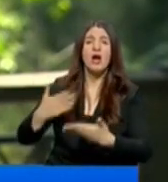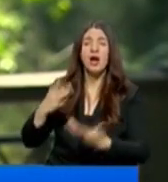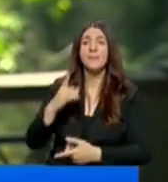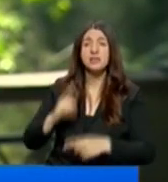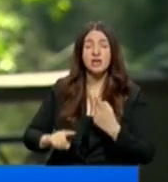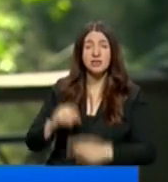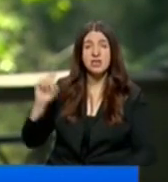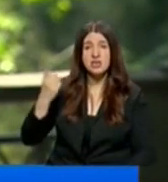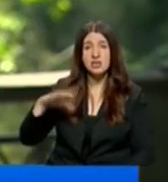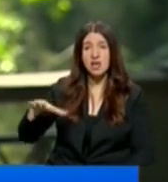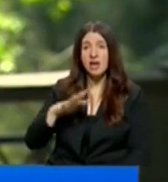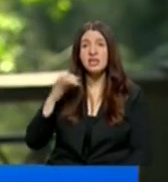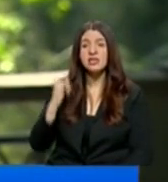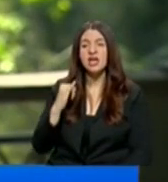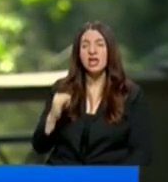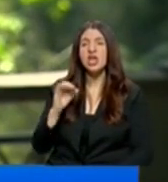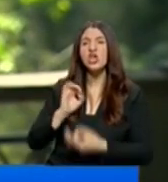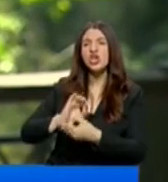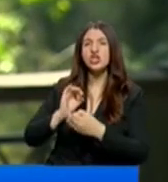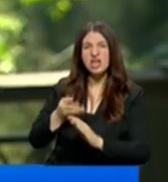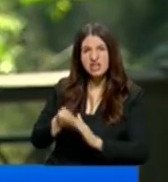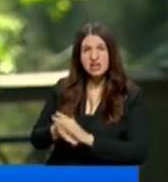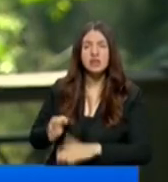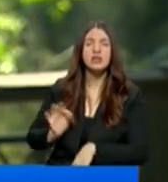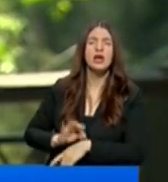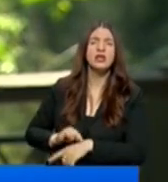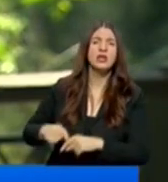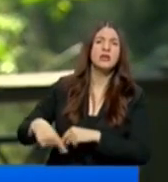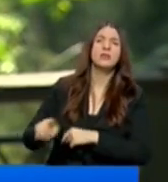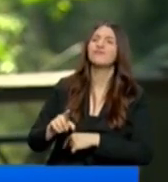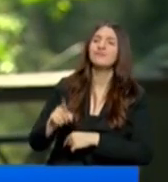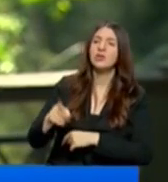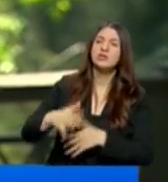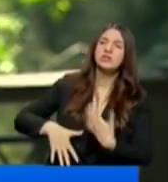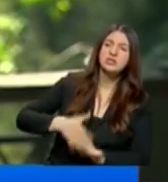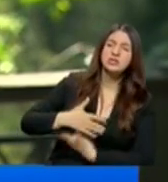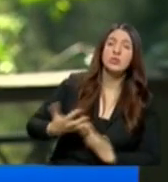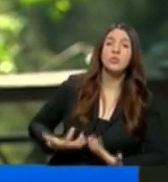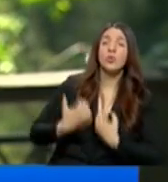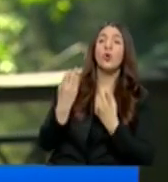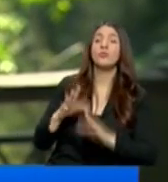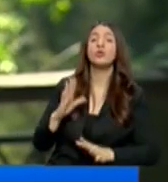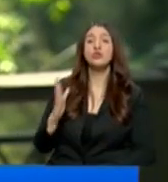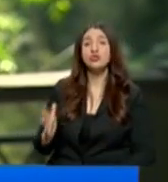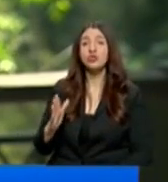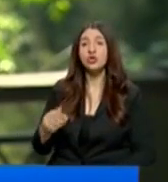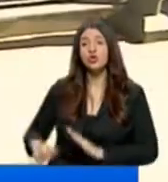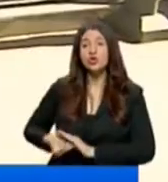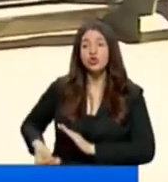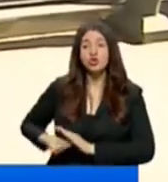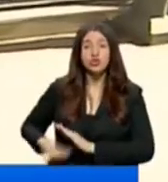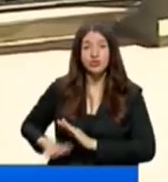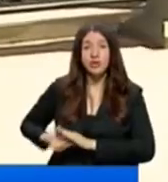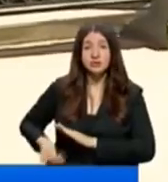Bir siyasi iktidar kirli ilişkilere girdiği andan itibaren o girdaptan çıkamaz. Çünkü rüşvet